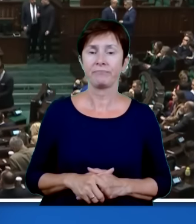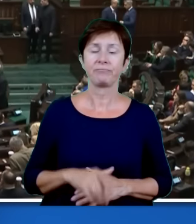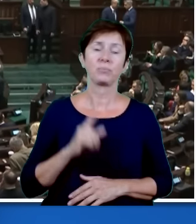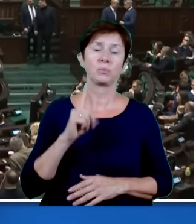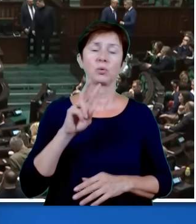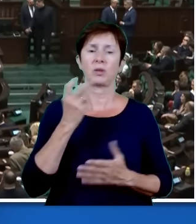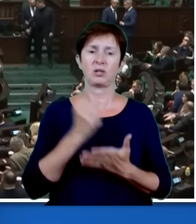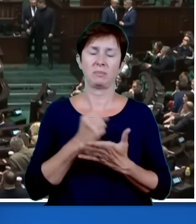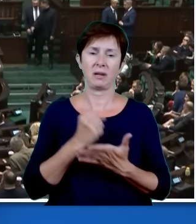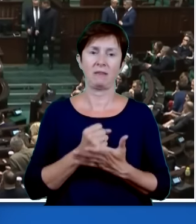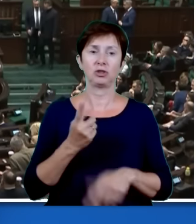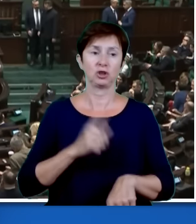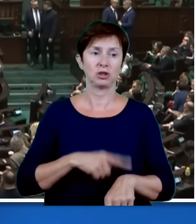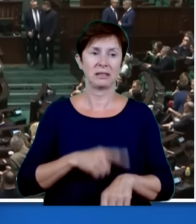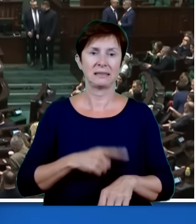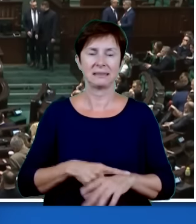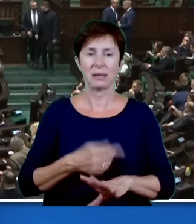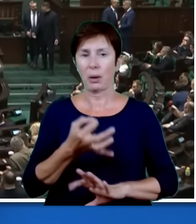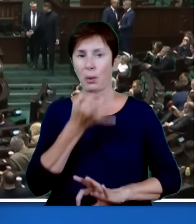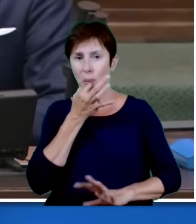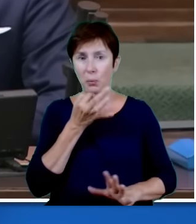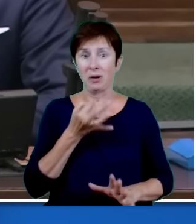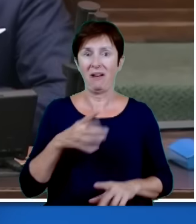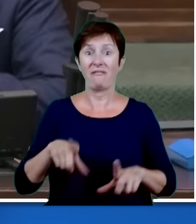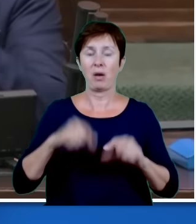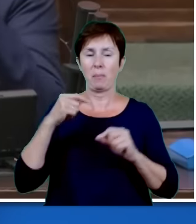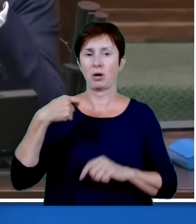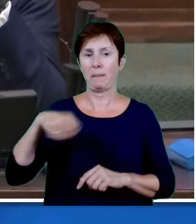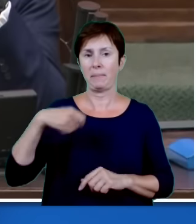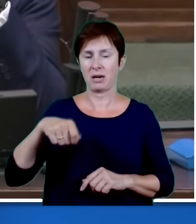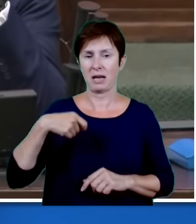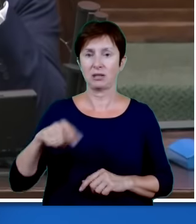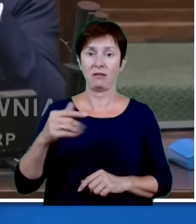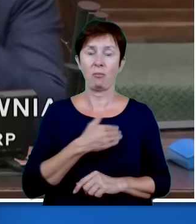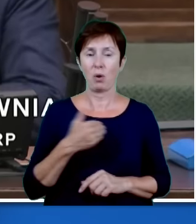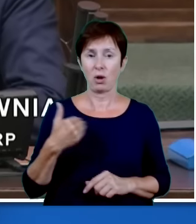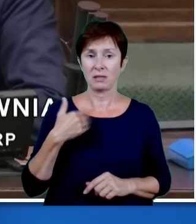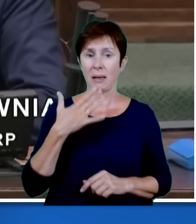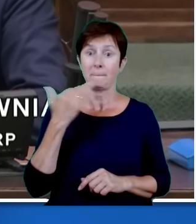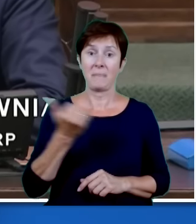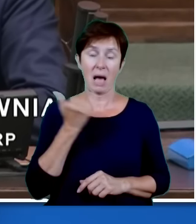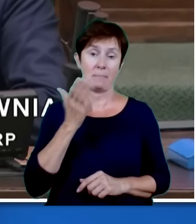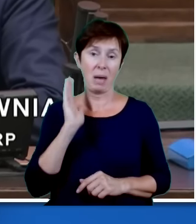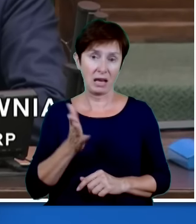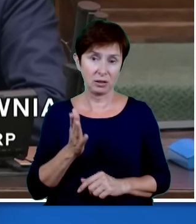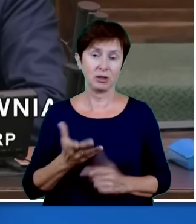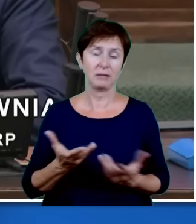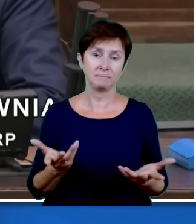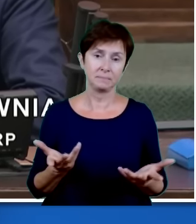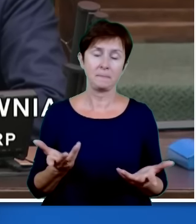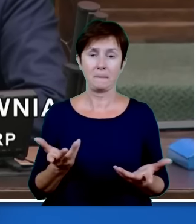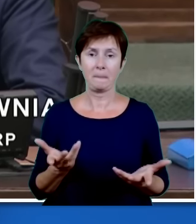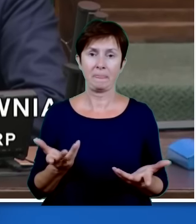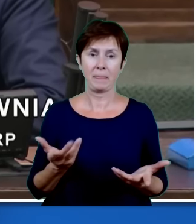uciekającego czasu pani mówi o wyborach prezydenckich w Polsce w maju Moim zdaniem chodzi o